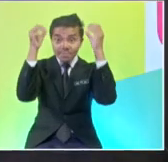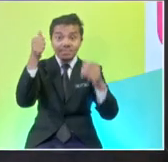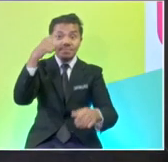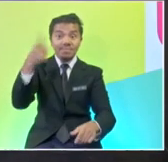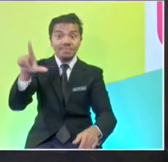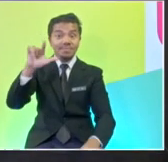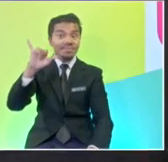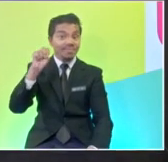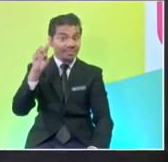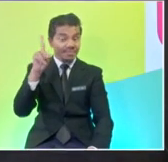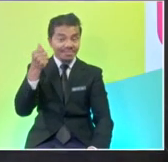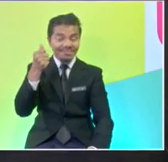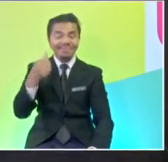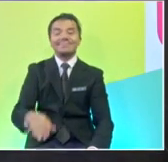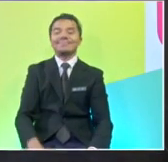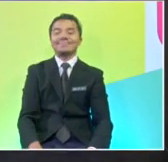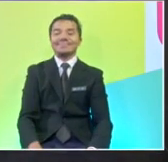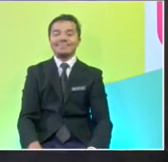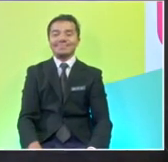Apa kabar